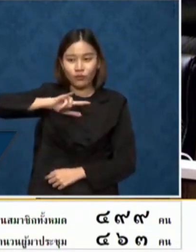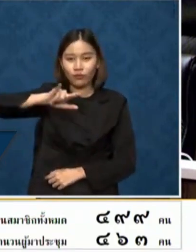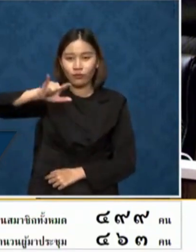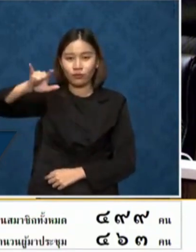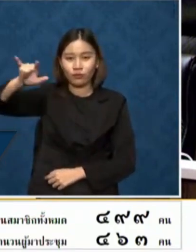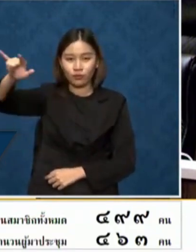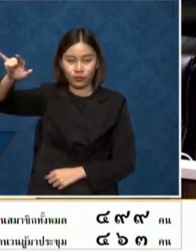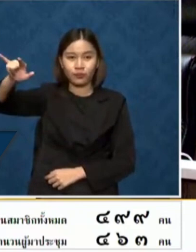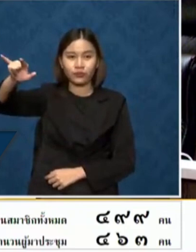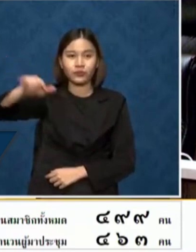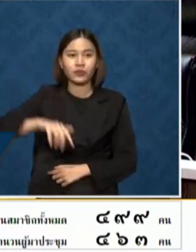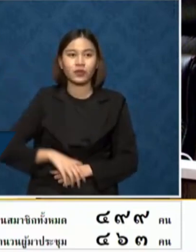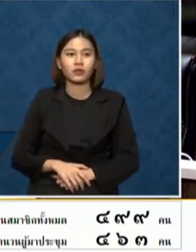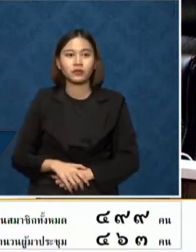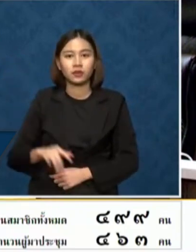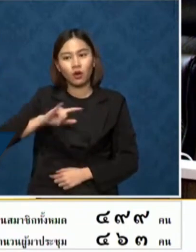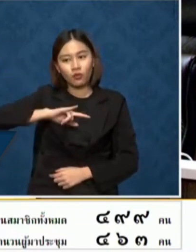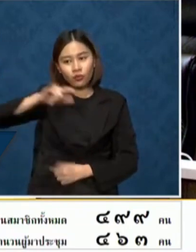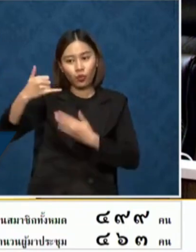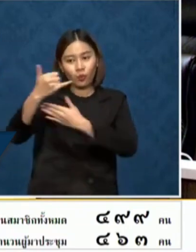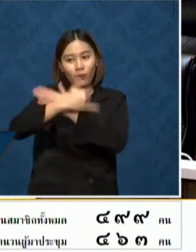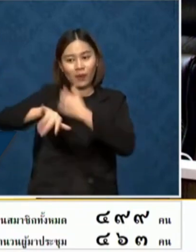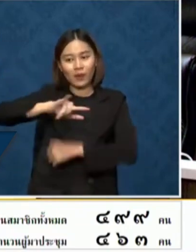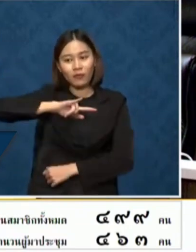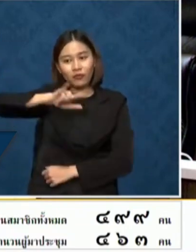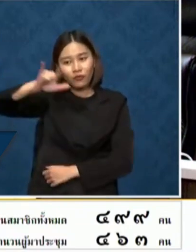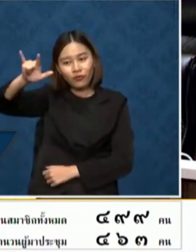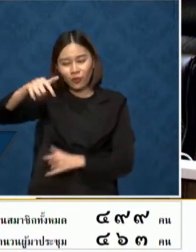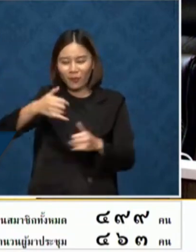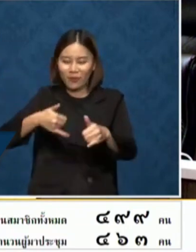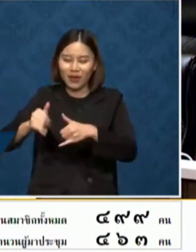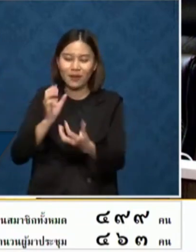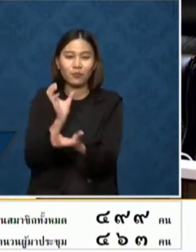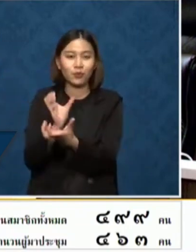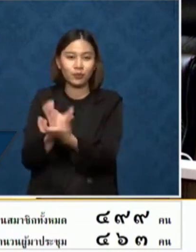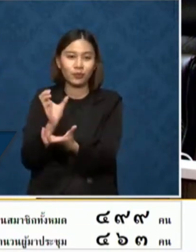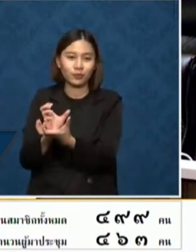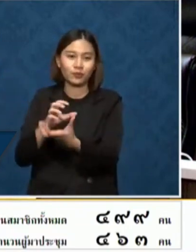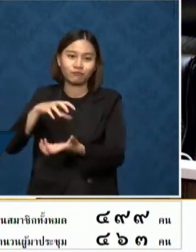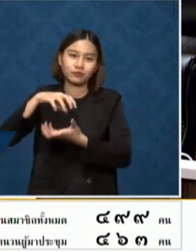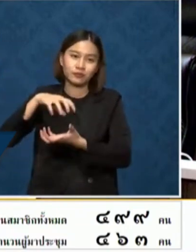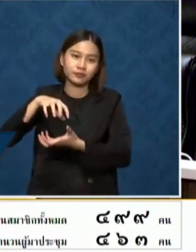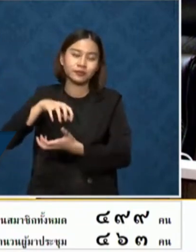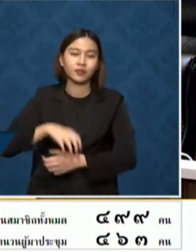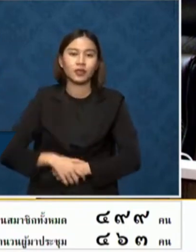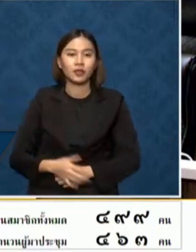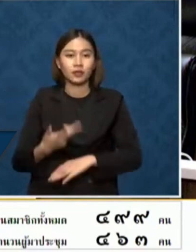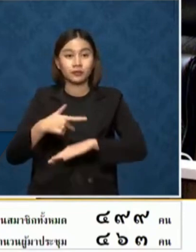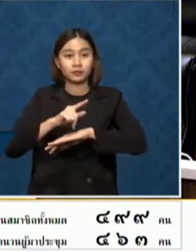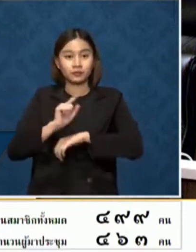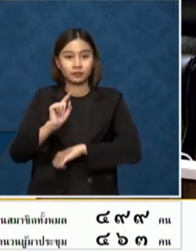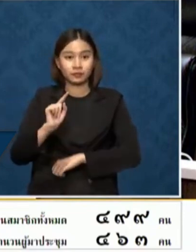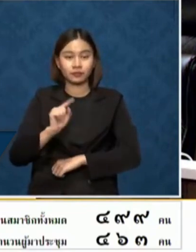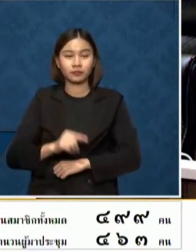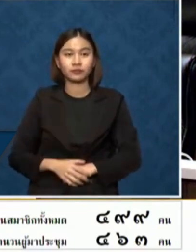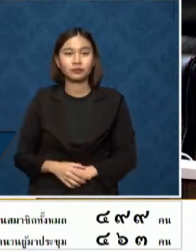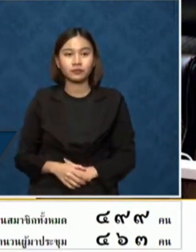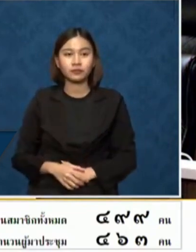ประเทศเดินทางข้ามประเทศเพื่อไปเล่นการพนันท่านประธาน